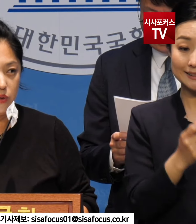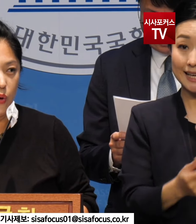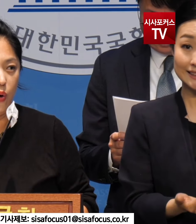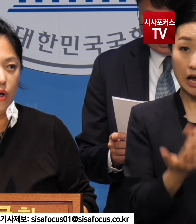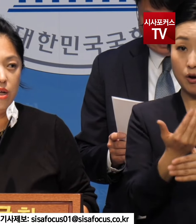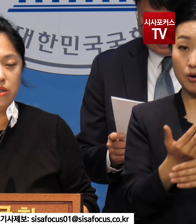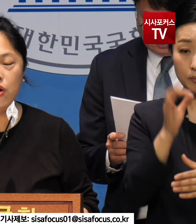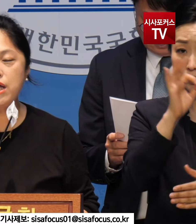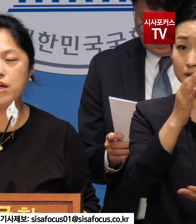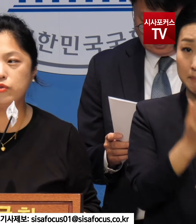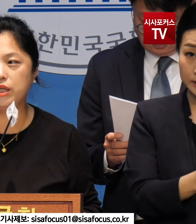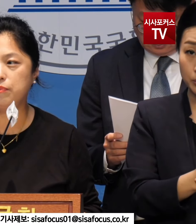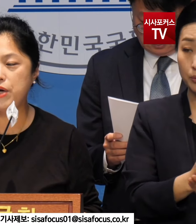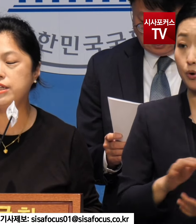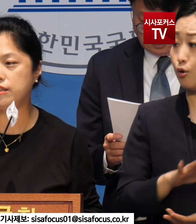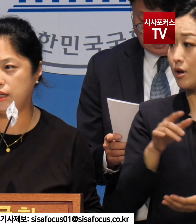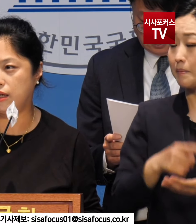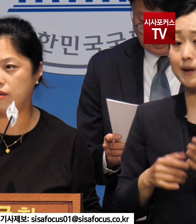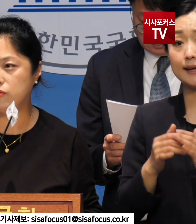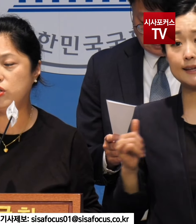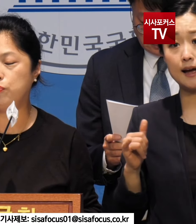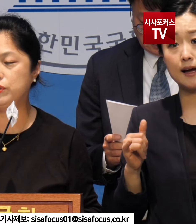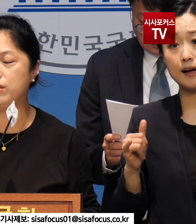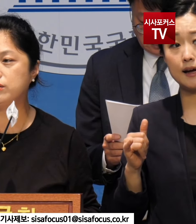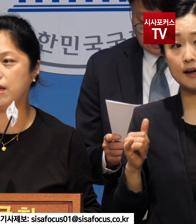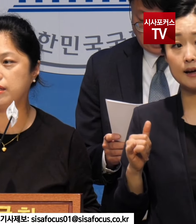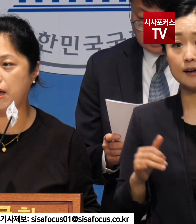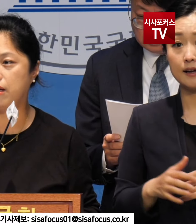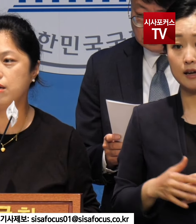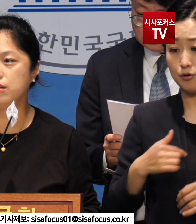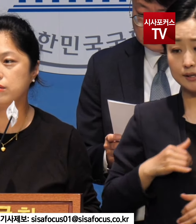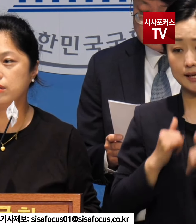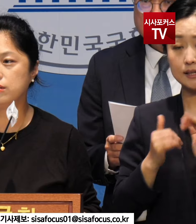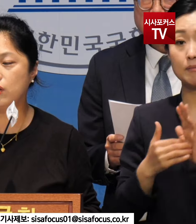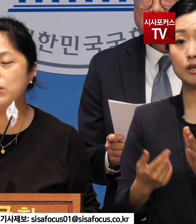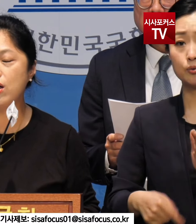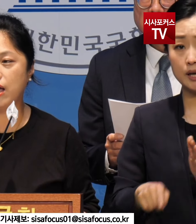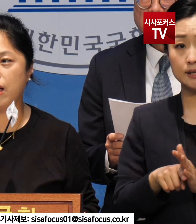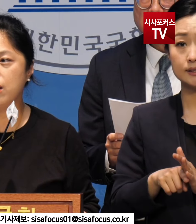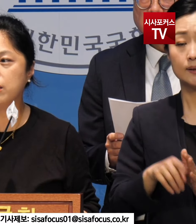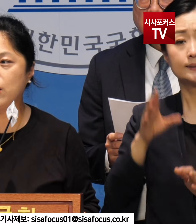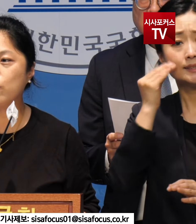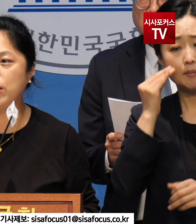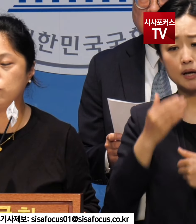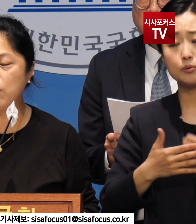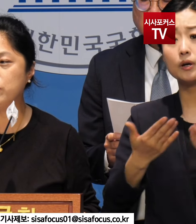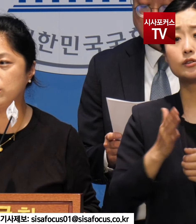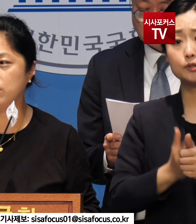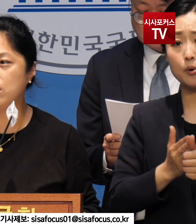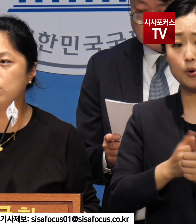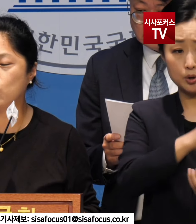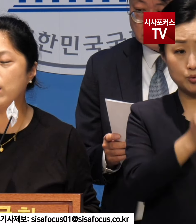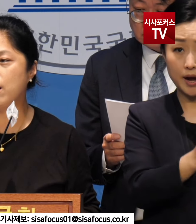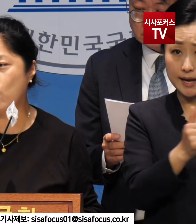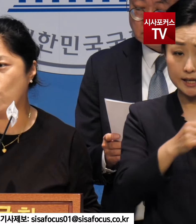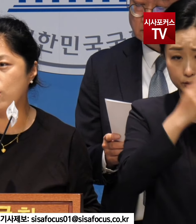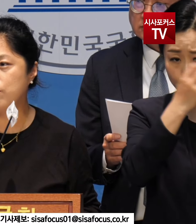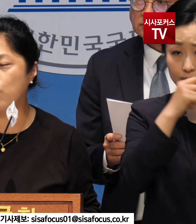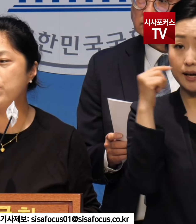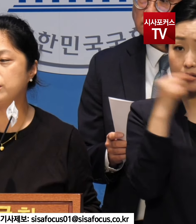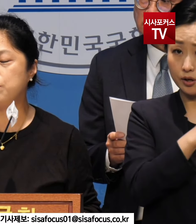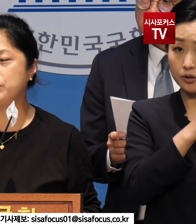다루지 마시고 더 이상의 우리 피해자들이 우리 옆을 떠나지 않게 철저하게 KOK 주범들을